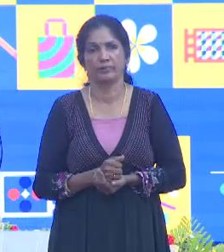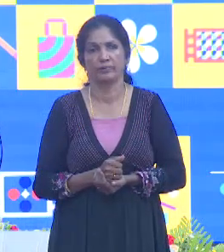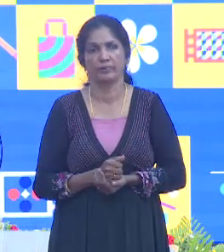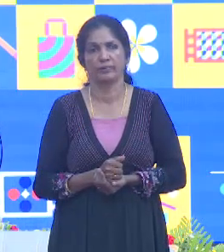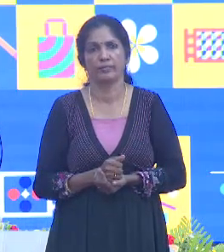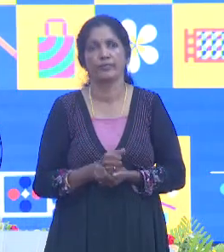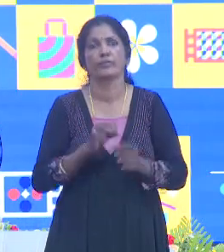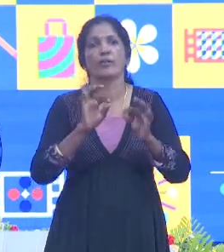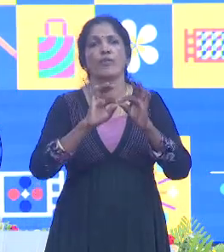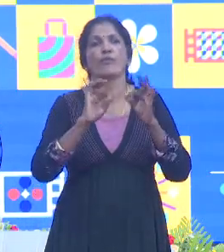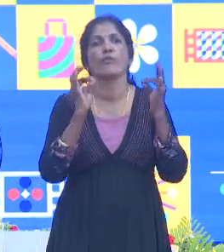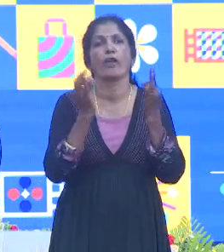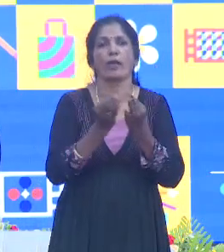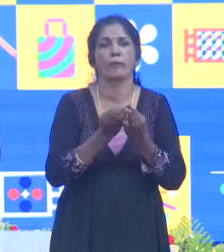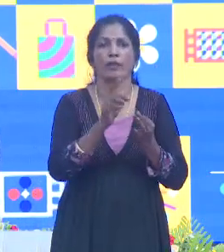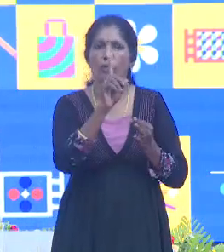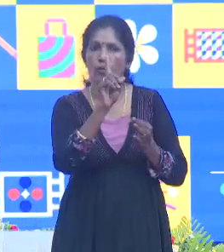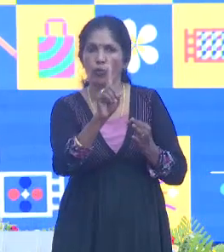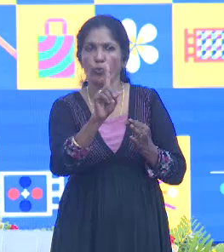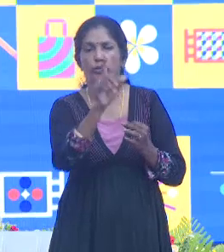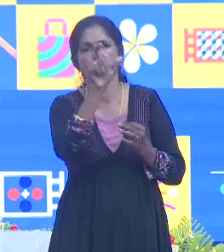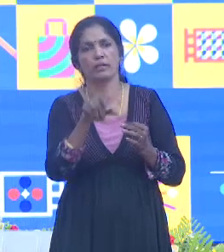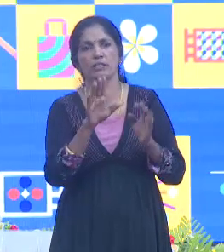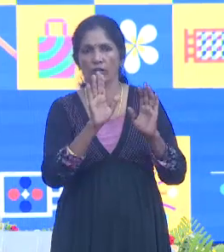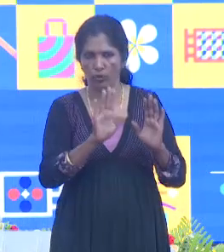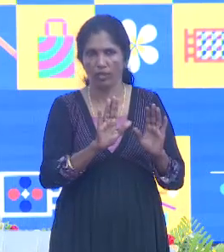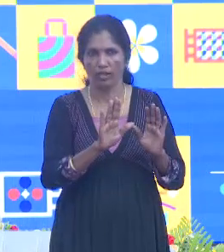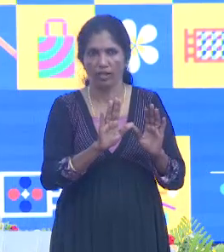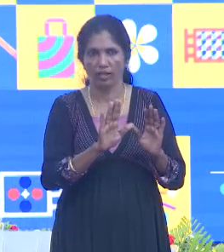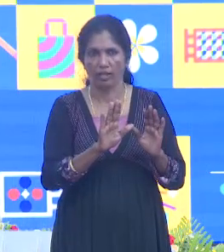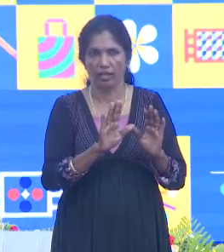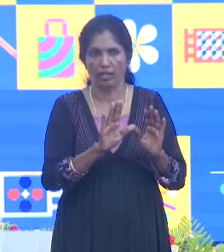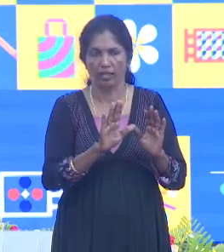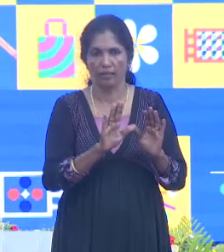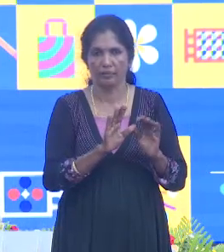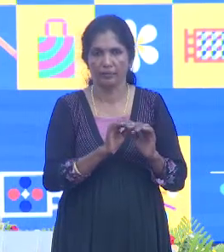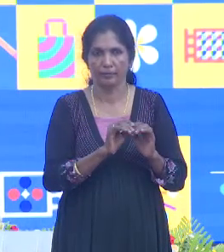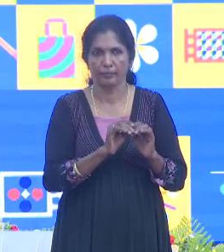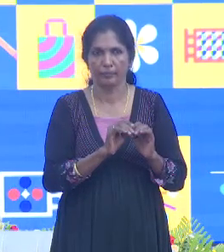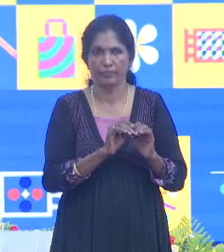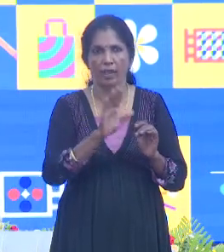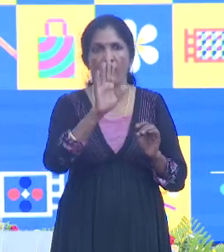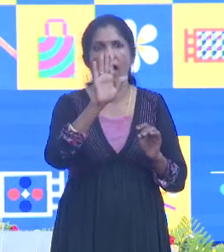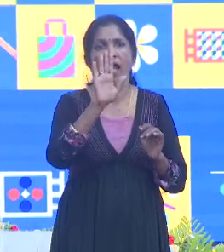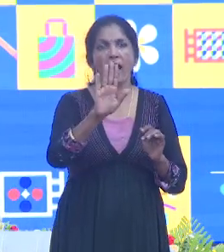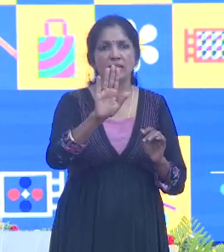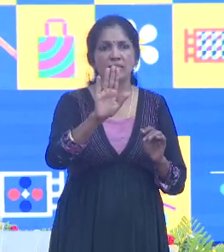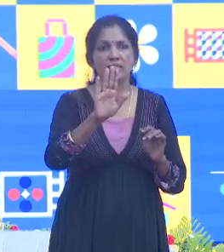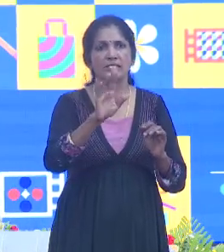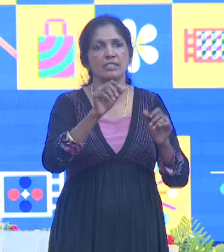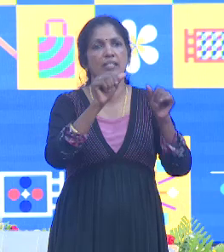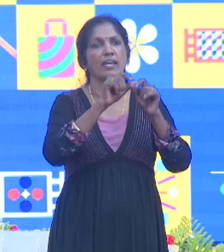എ ഫാമിലി ഹാവിങ് എ സിംഗിൾ മെമ്പർ, ഒറ്റയാൾ മാത്രമുള്ള കുടുംബമാണെങ്കിൽ 5 സ്റ്റാൻഡേർഡ്